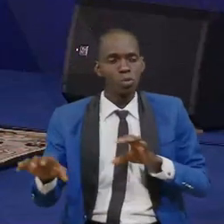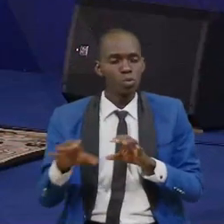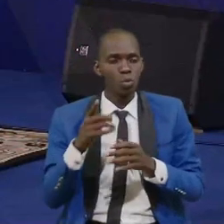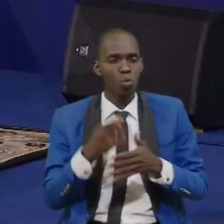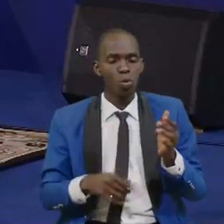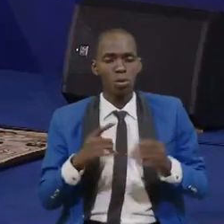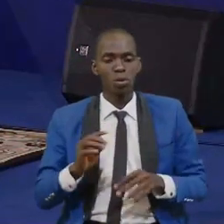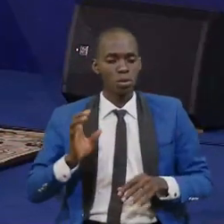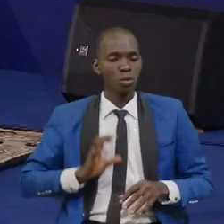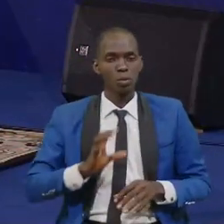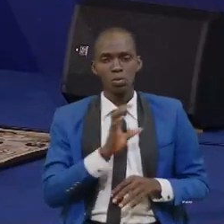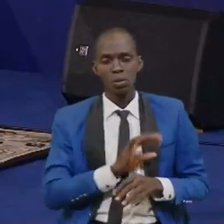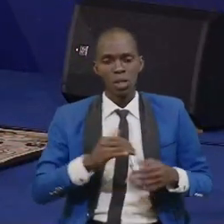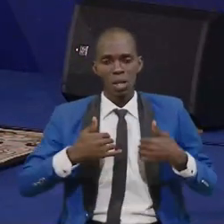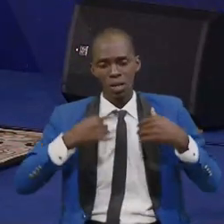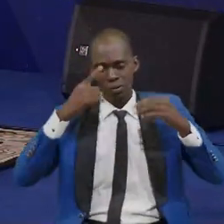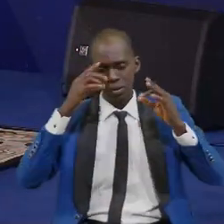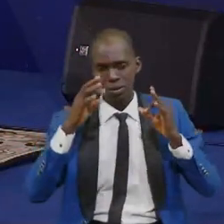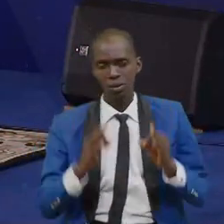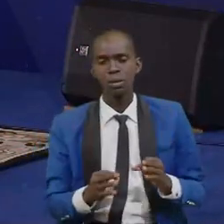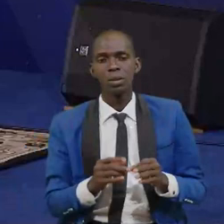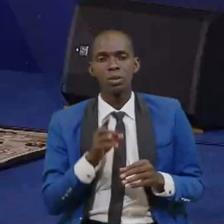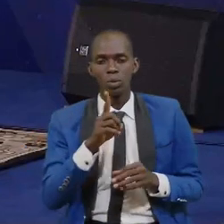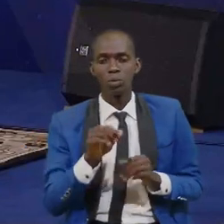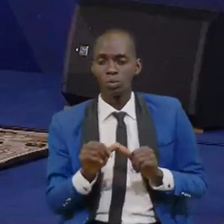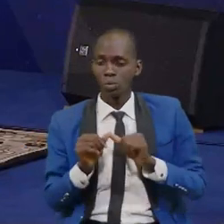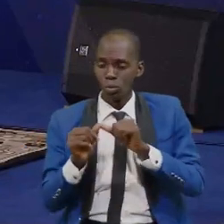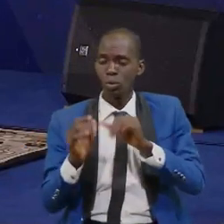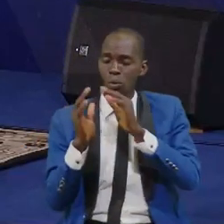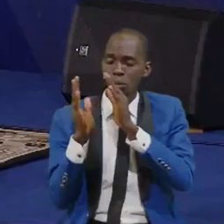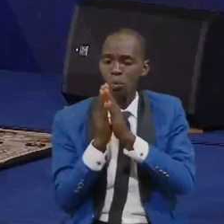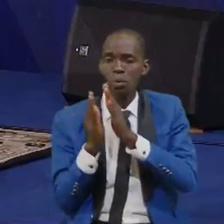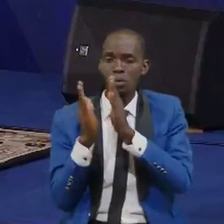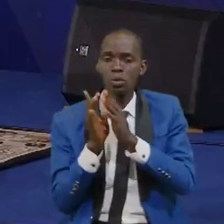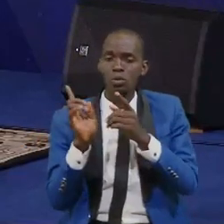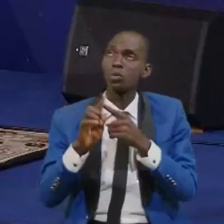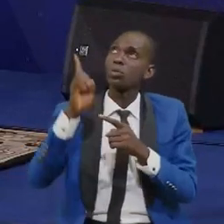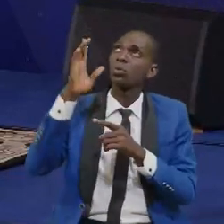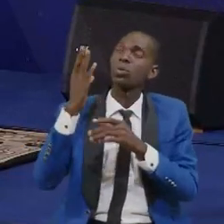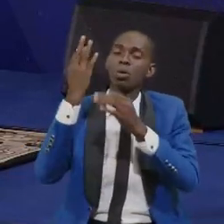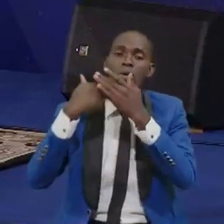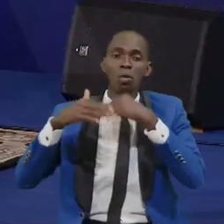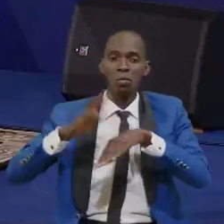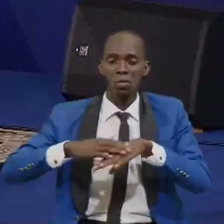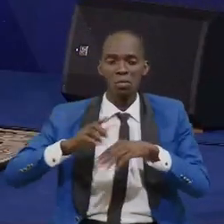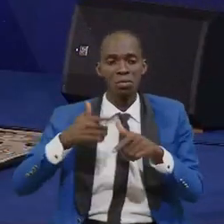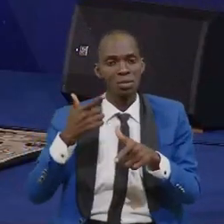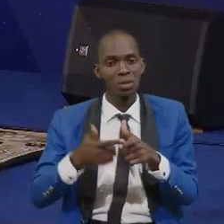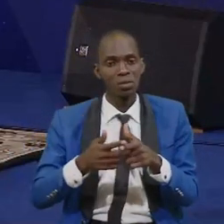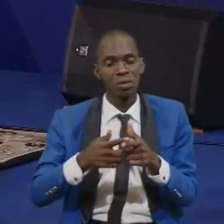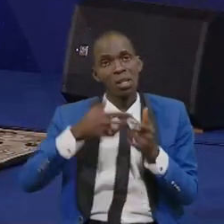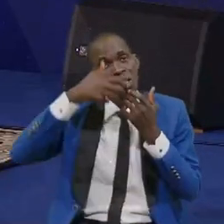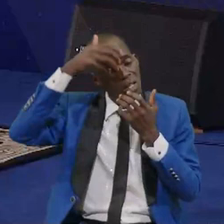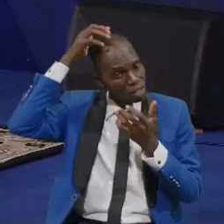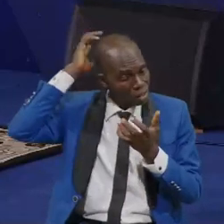décidé, et tu continues à prier, le Dieu du ciel, lion, qui